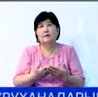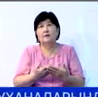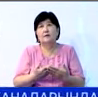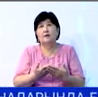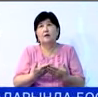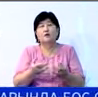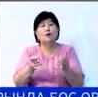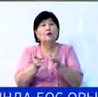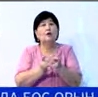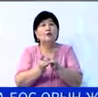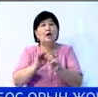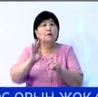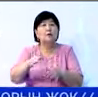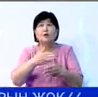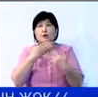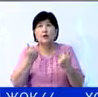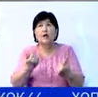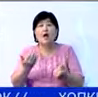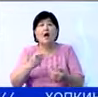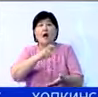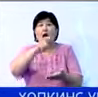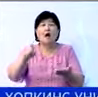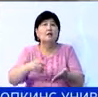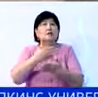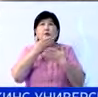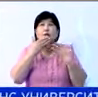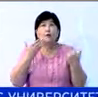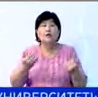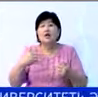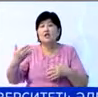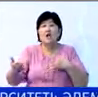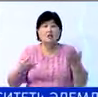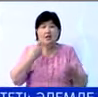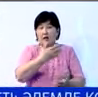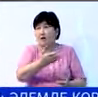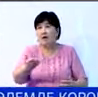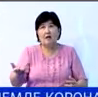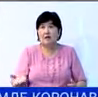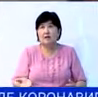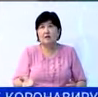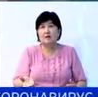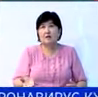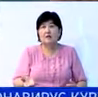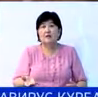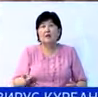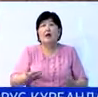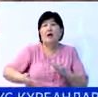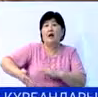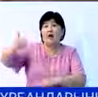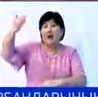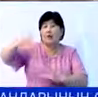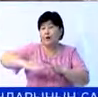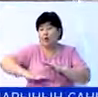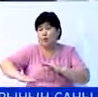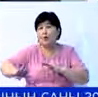сабын сулар орнатылмаған, антисептиктер орнатылмаған. Жан-жағыңыз қараңыз. Пол, қабырға бәрі